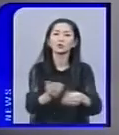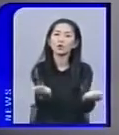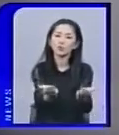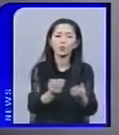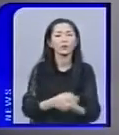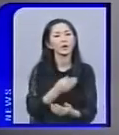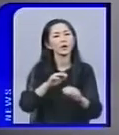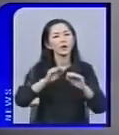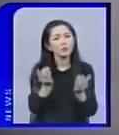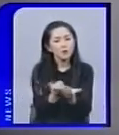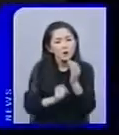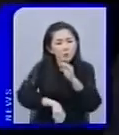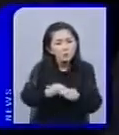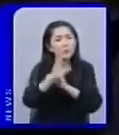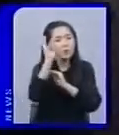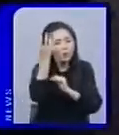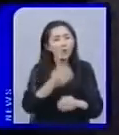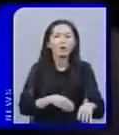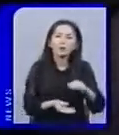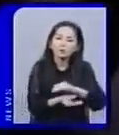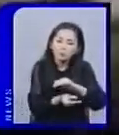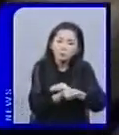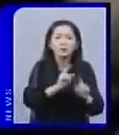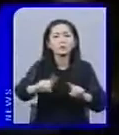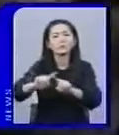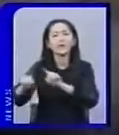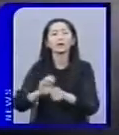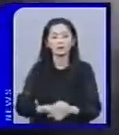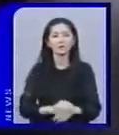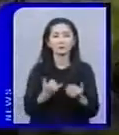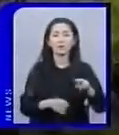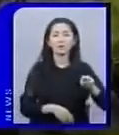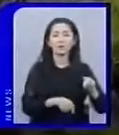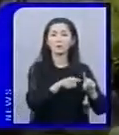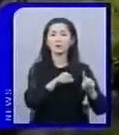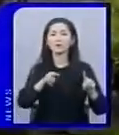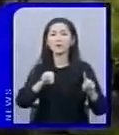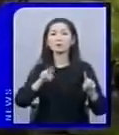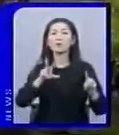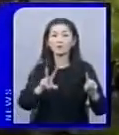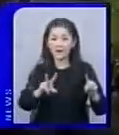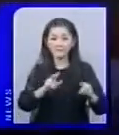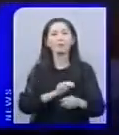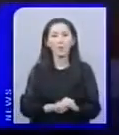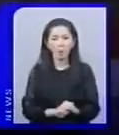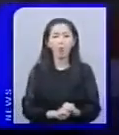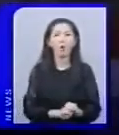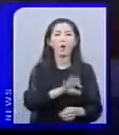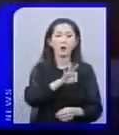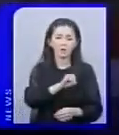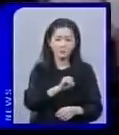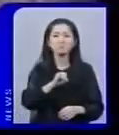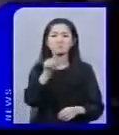ครับ สสยังสำรวจพบนักเรียนชั้นม.1 ถึงม.3 191.8 รู้จักเล่นพนันจากคนในครอบครัวชุมชนแล้วก็ญาติญาติค่ะ